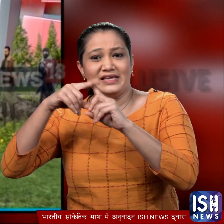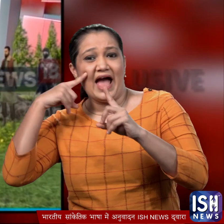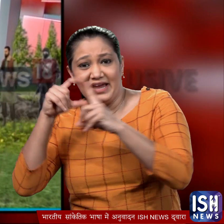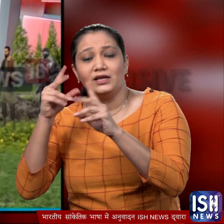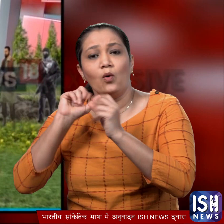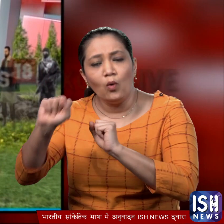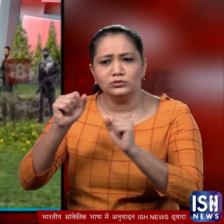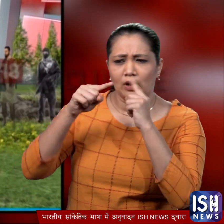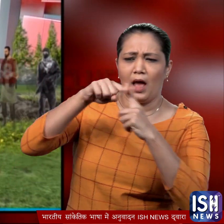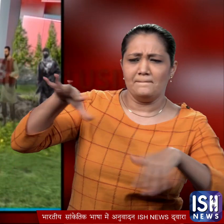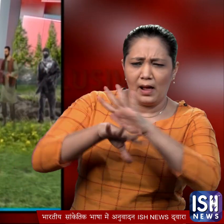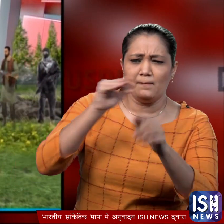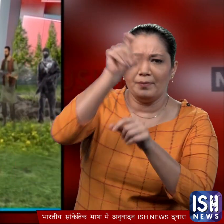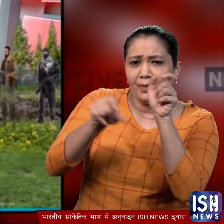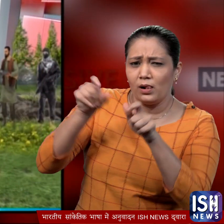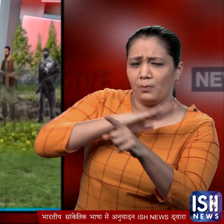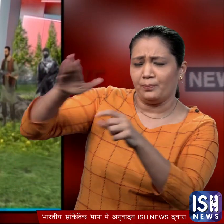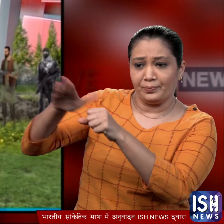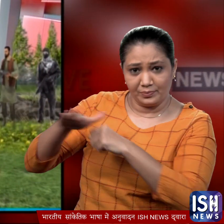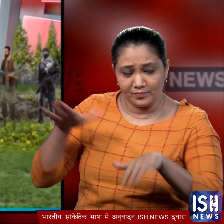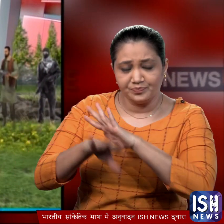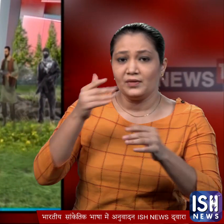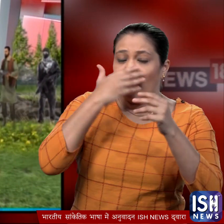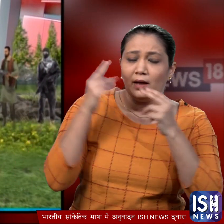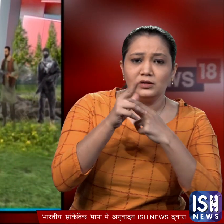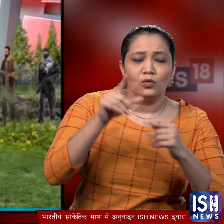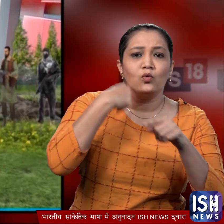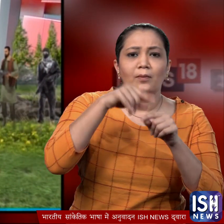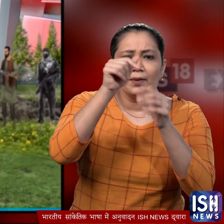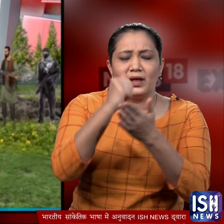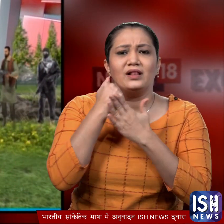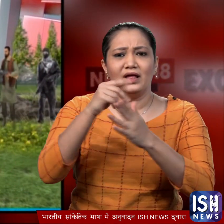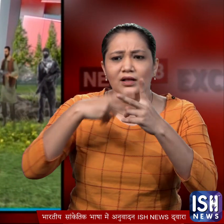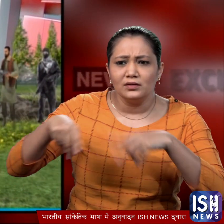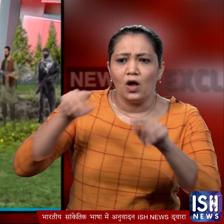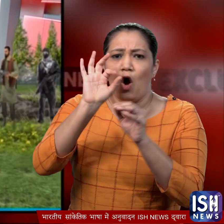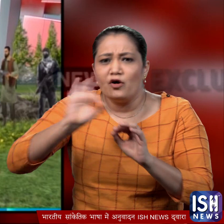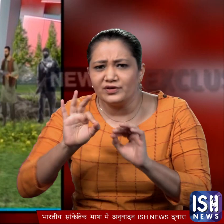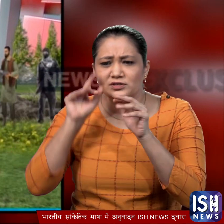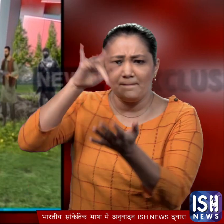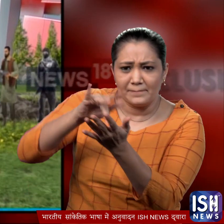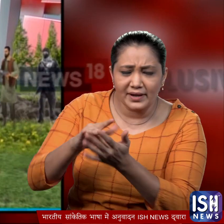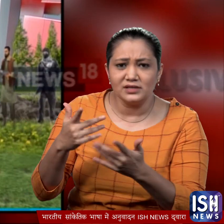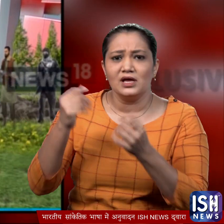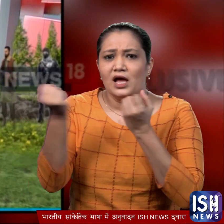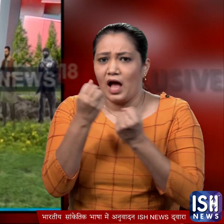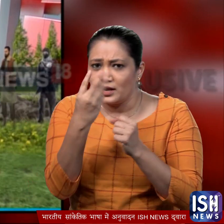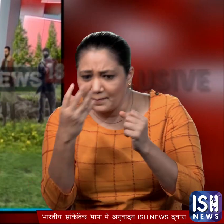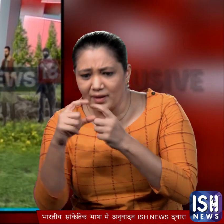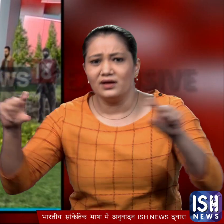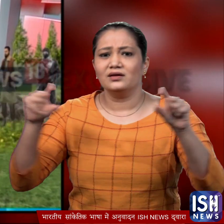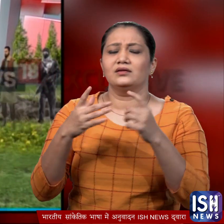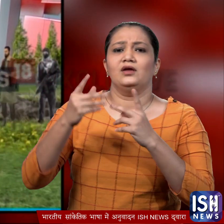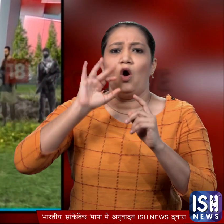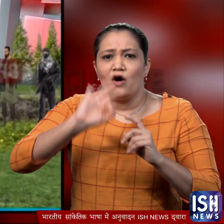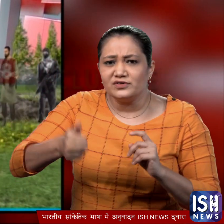लोगों को निशाना बनाने की साजिश है और इस काम के लिए आतंकियों के मददगारों को खुफिया एजेंसियों के ऑफिस की लोकेशन, गाड़ियों की